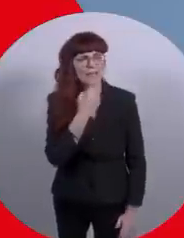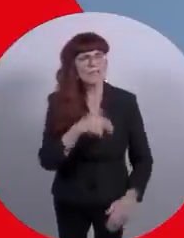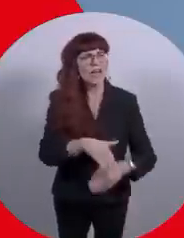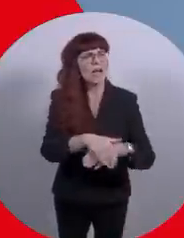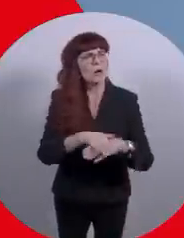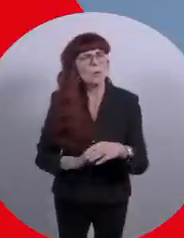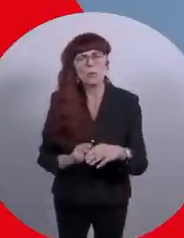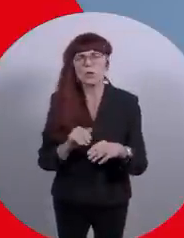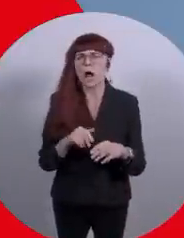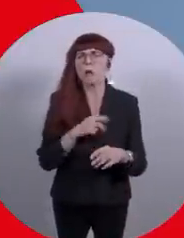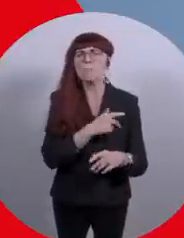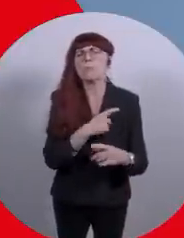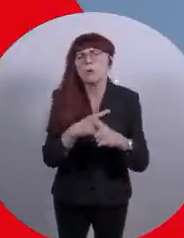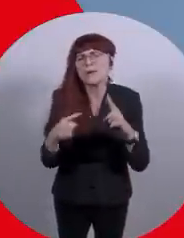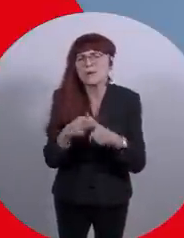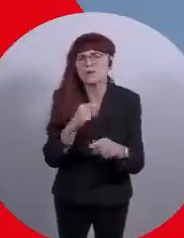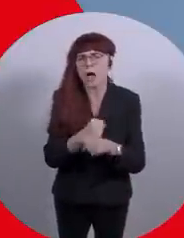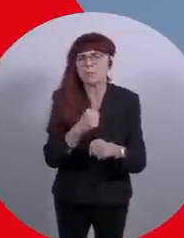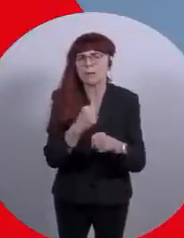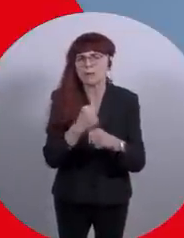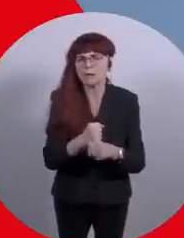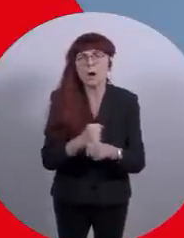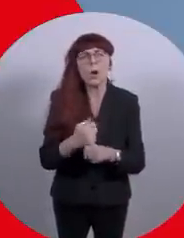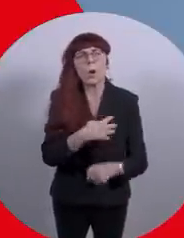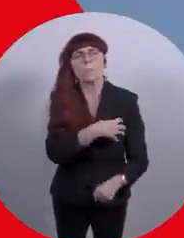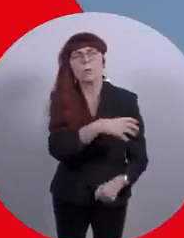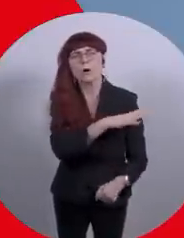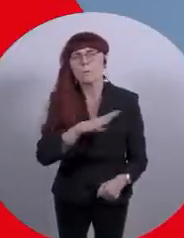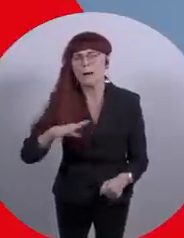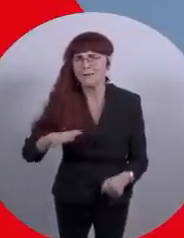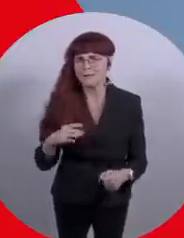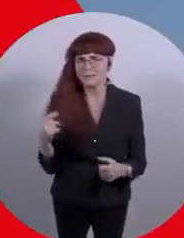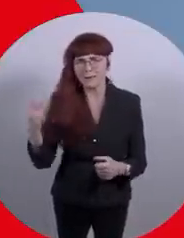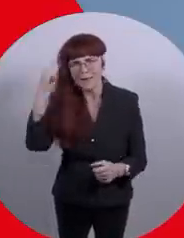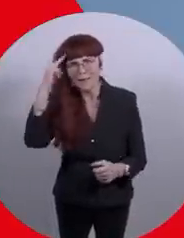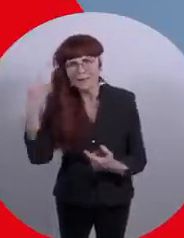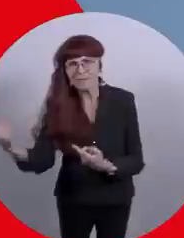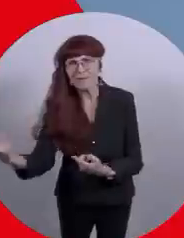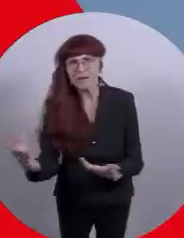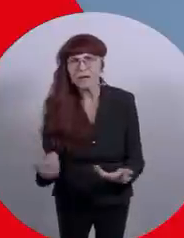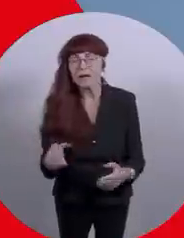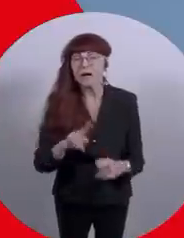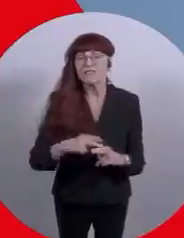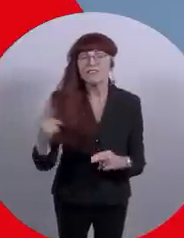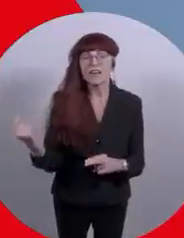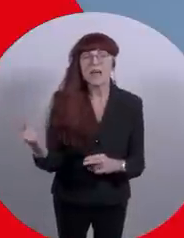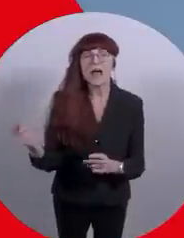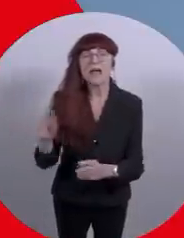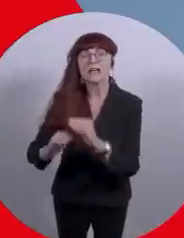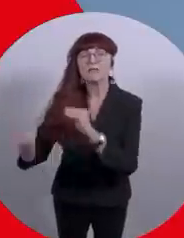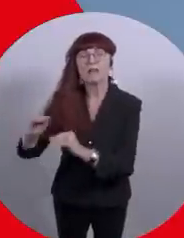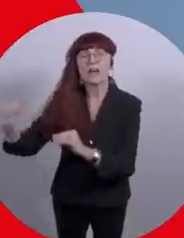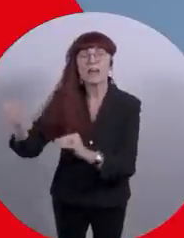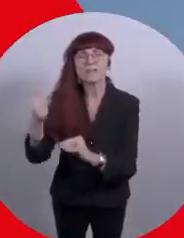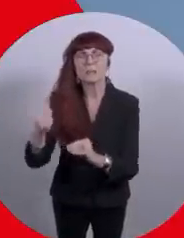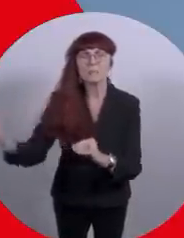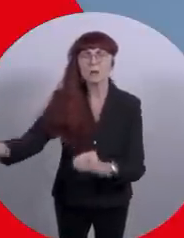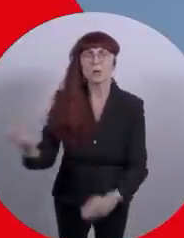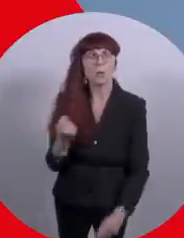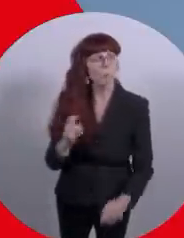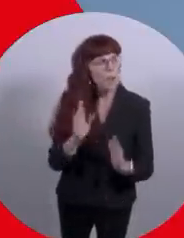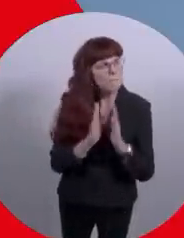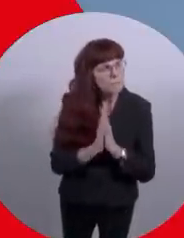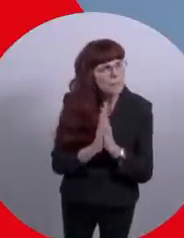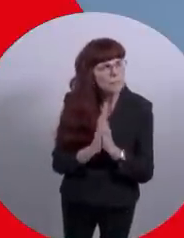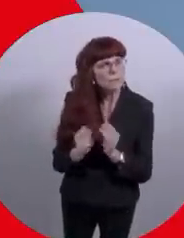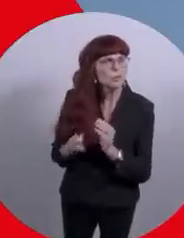als BürgermeisterInnen das Gemeindevertreterinnen tätig sein was das heißt von zum ersten Mal die Elternvereine auf uns zukommen und so kennst du nicht